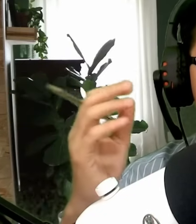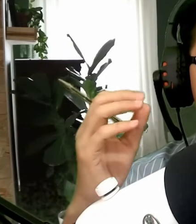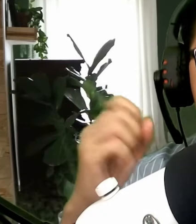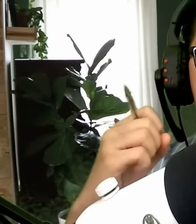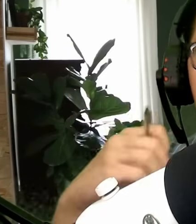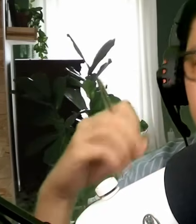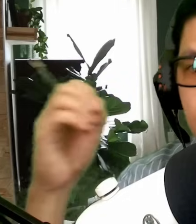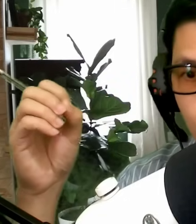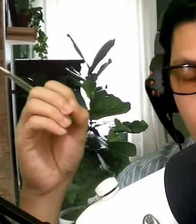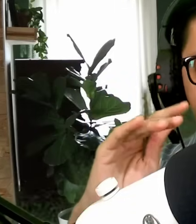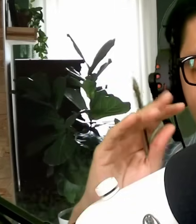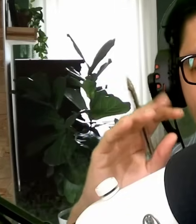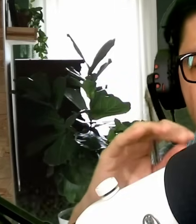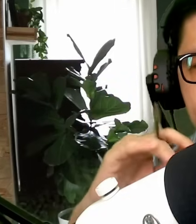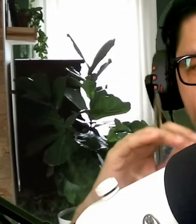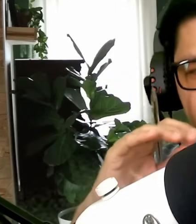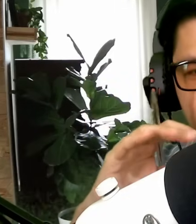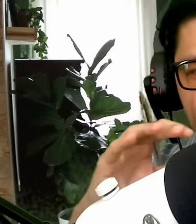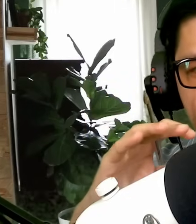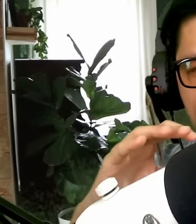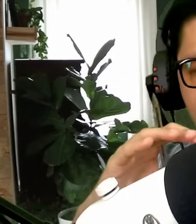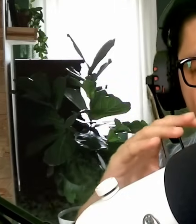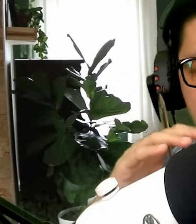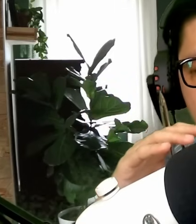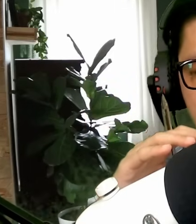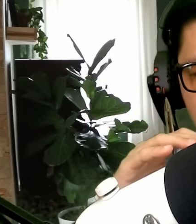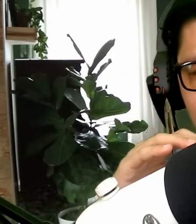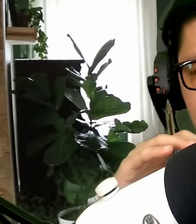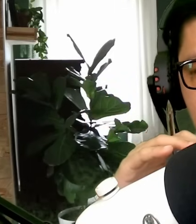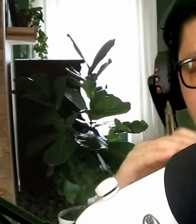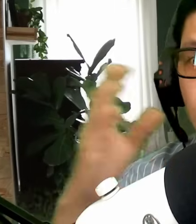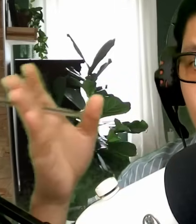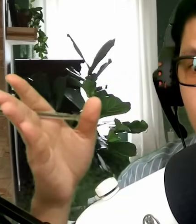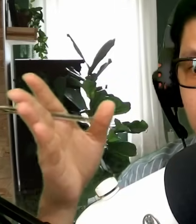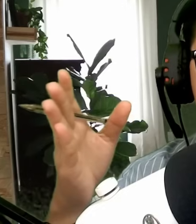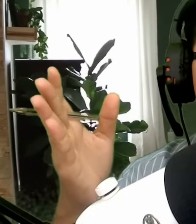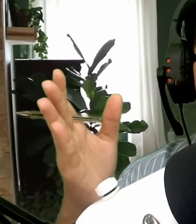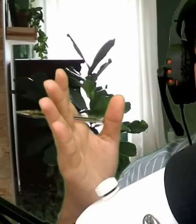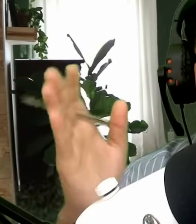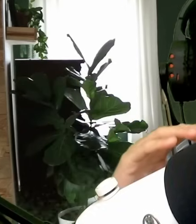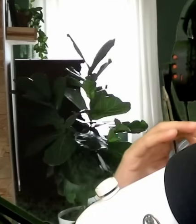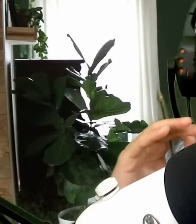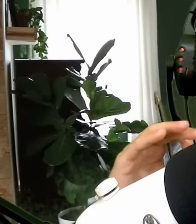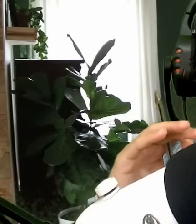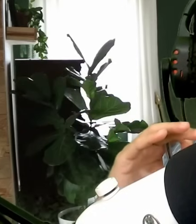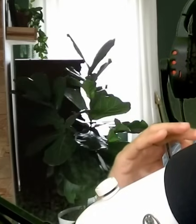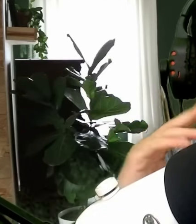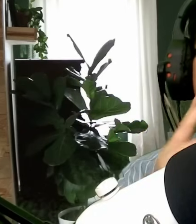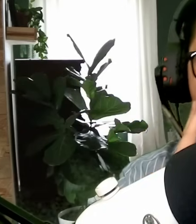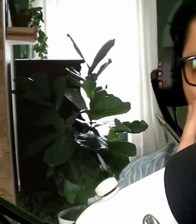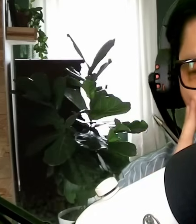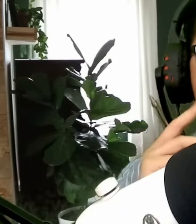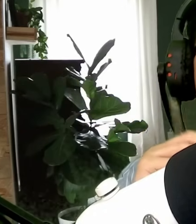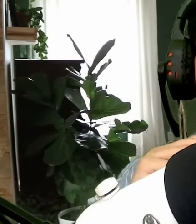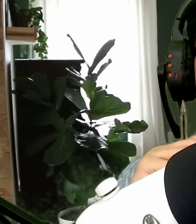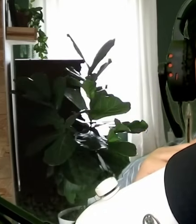na hindi pag-i-endorso? So, hindi pa po klaro sa akin yung sinasabi po ni Brother Eli na pagtulong niya dito po sa senador. But anyway, isa po talaga yun